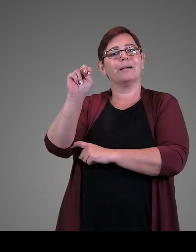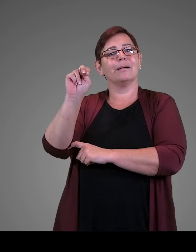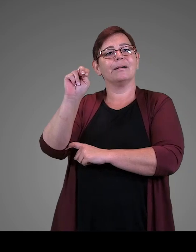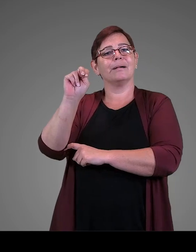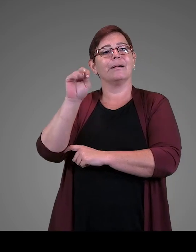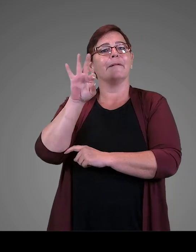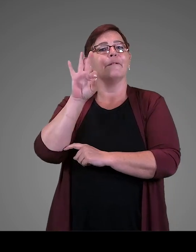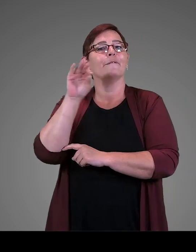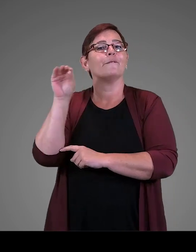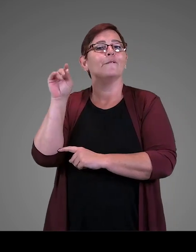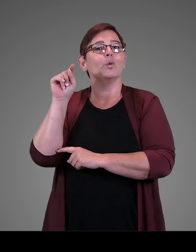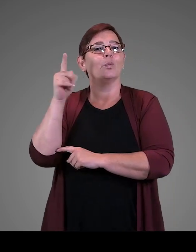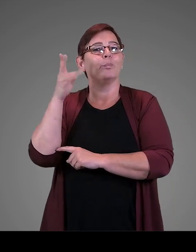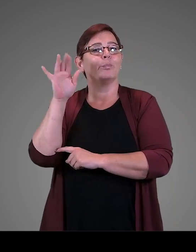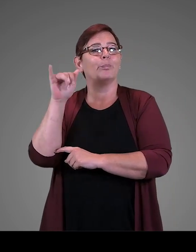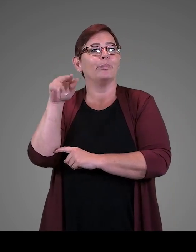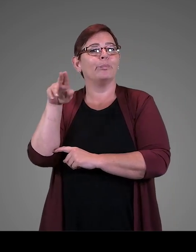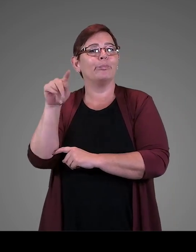C'est l'empreinte carbone.